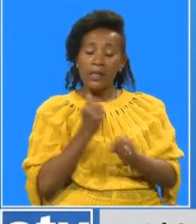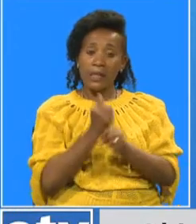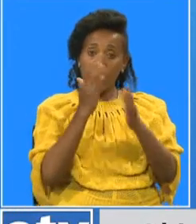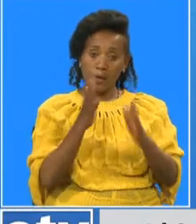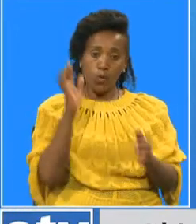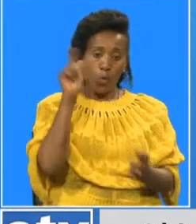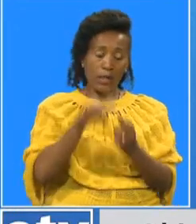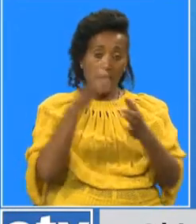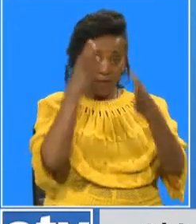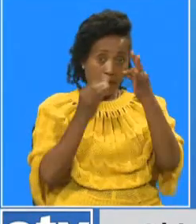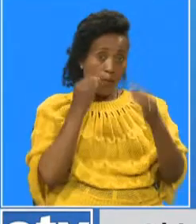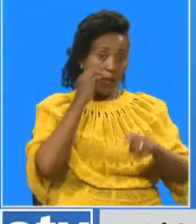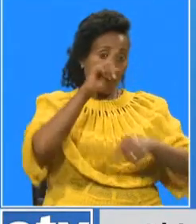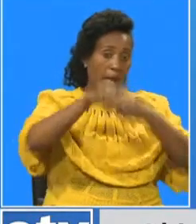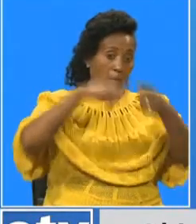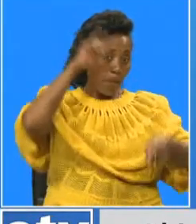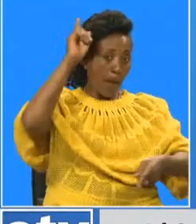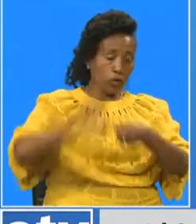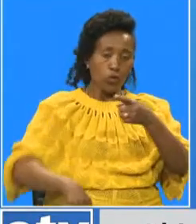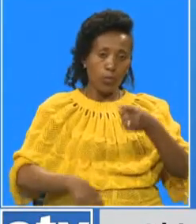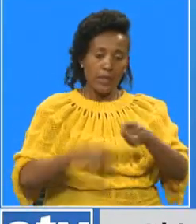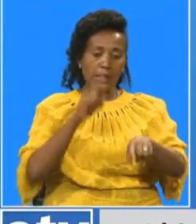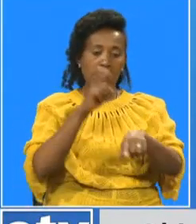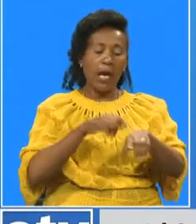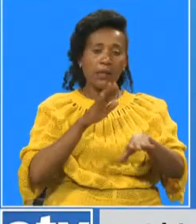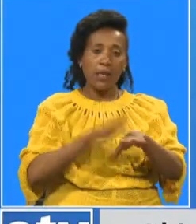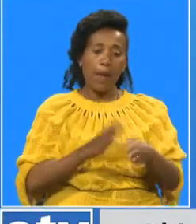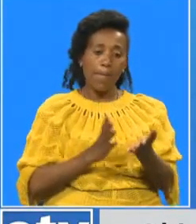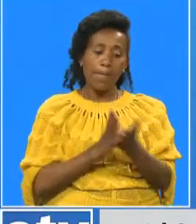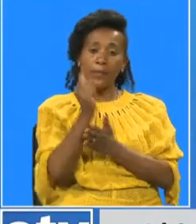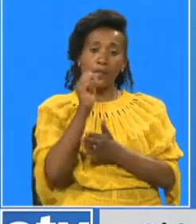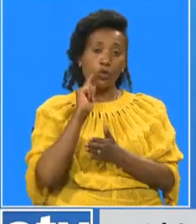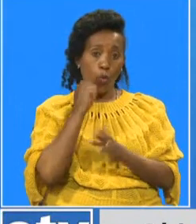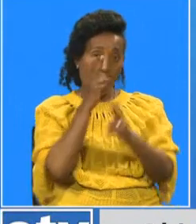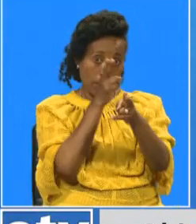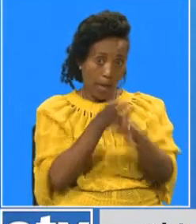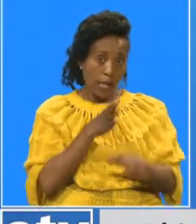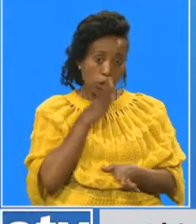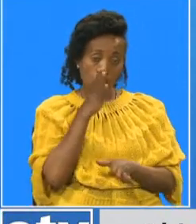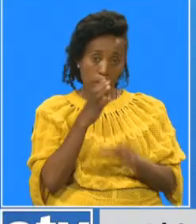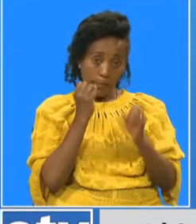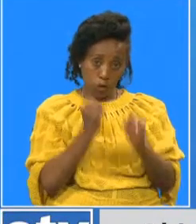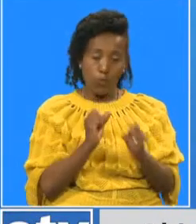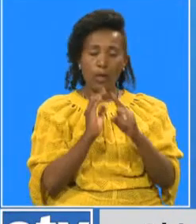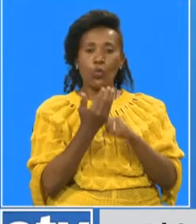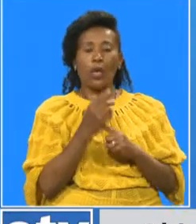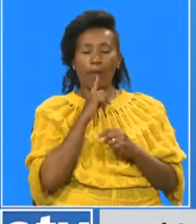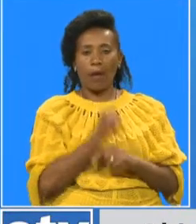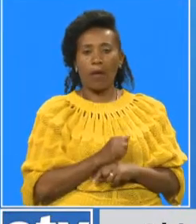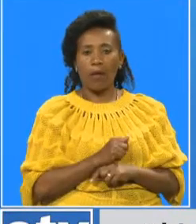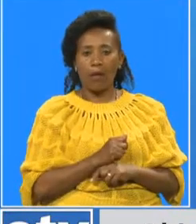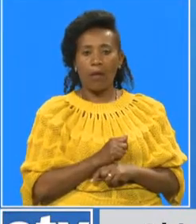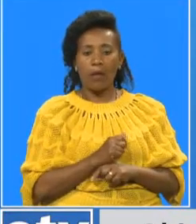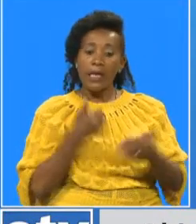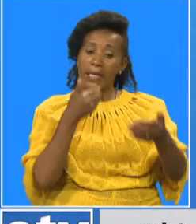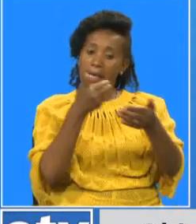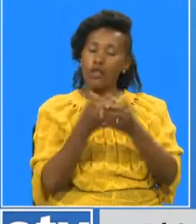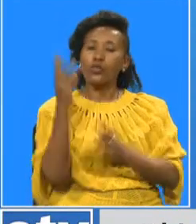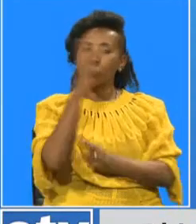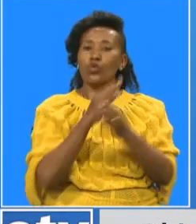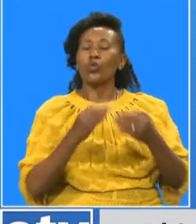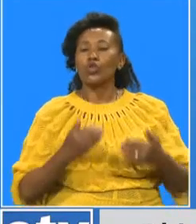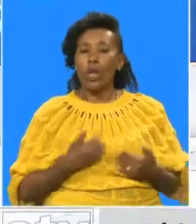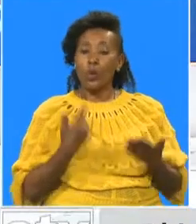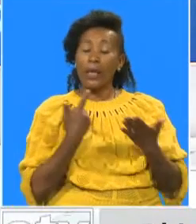ሰራተኞች ወደ ፍርድ ቤትም መሄድ በማይችሉበት ሰዓት ላይና መብታቸውን እንኳን ማስከበር በማይችሉበት ሁኔታ የደረሱ ችግሮች